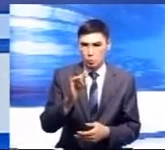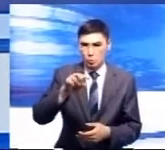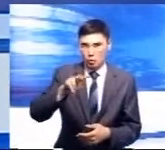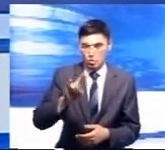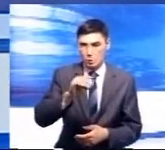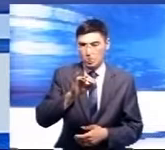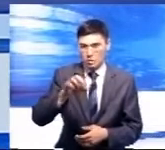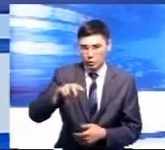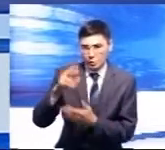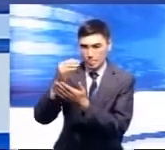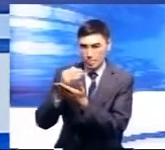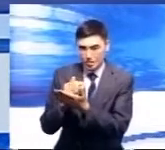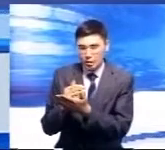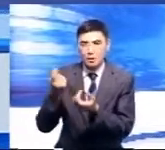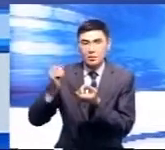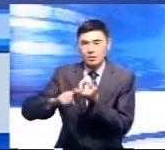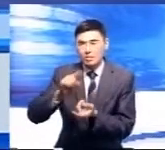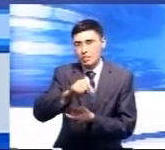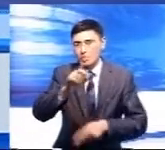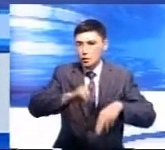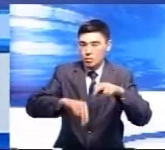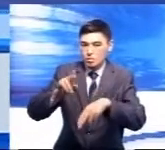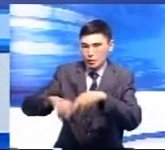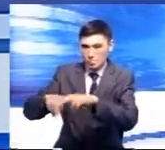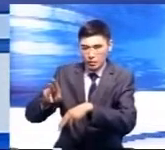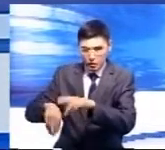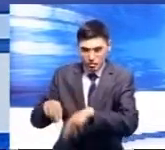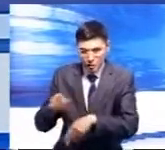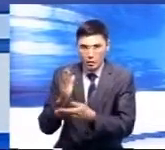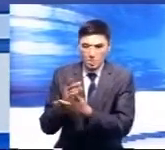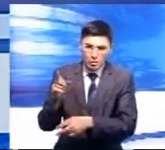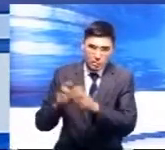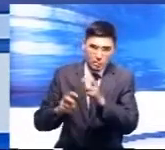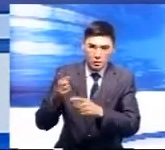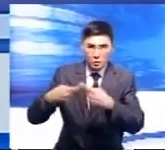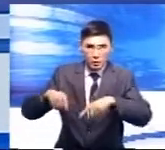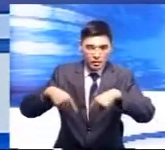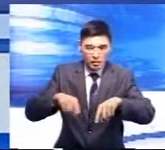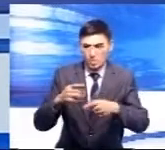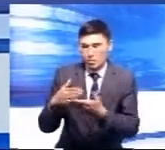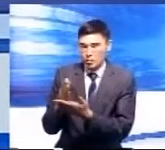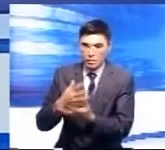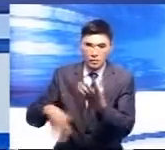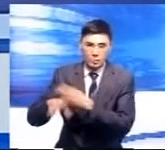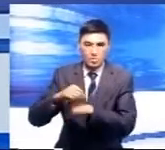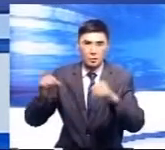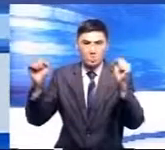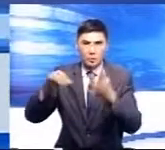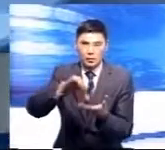нем приняли участие представители подрядных организаций, представители коммунальных отделов и предприятий, а также депутаты городского